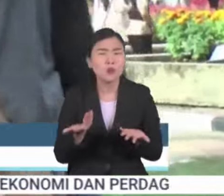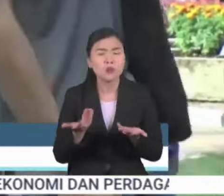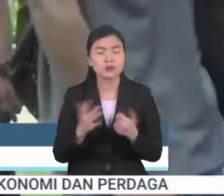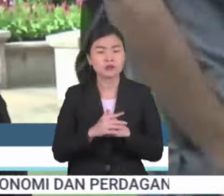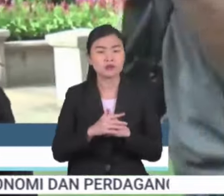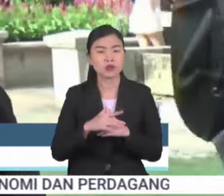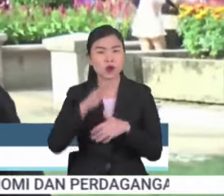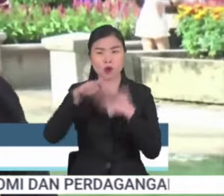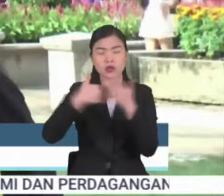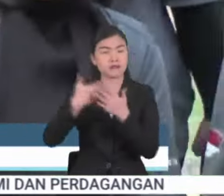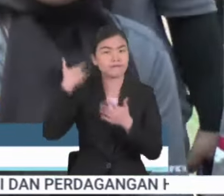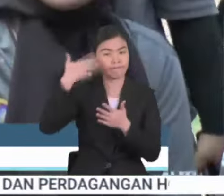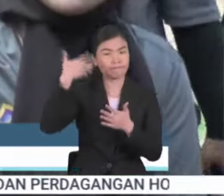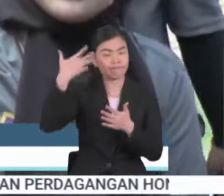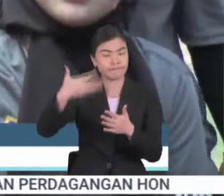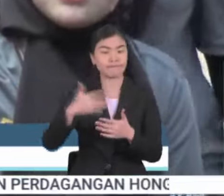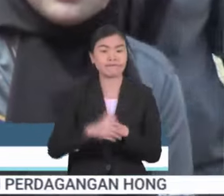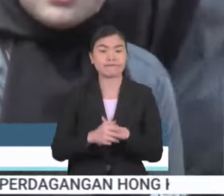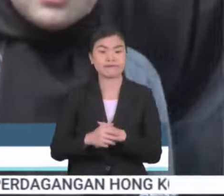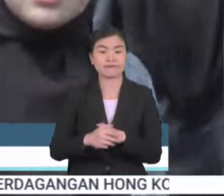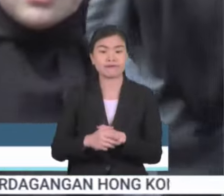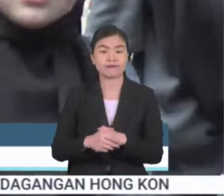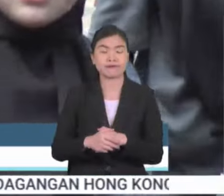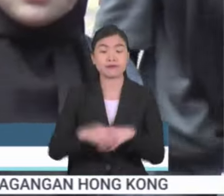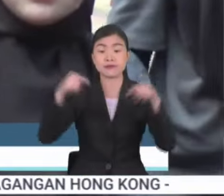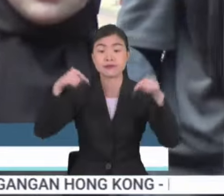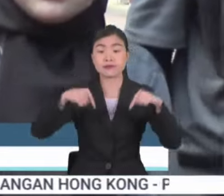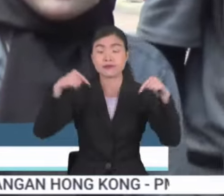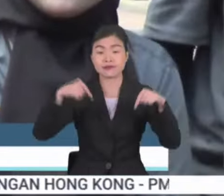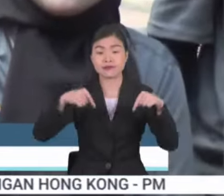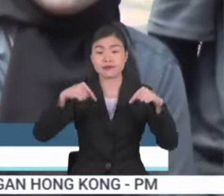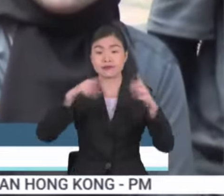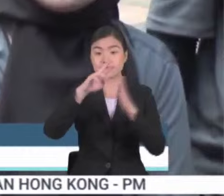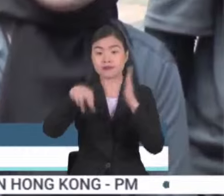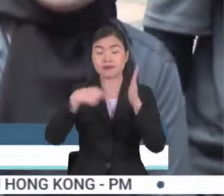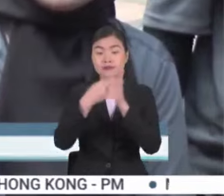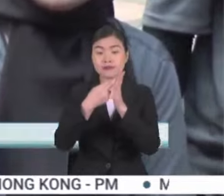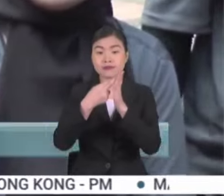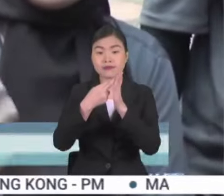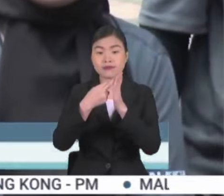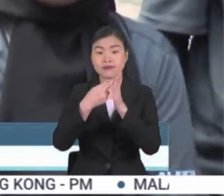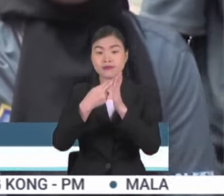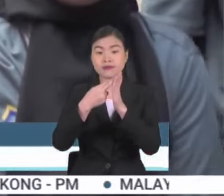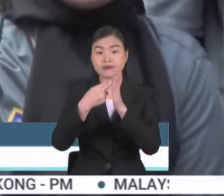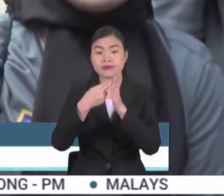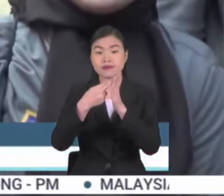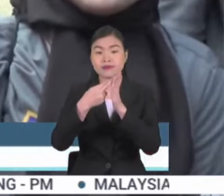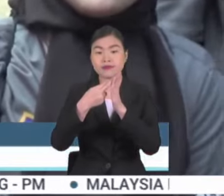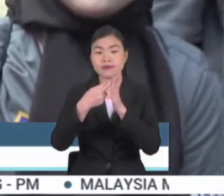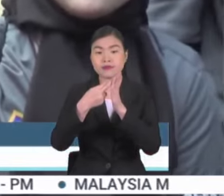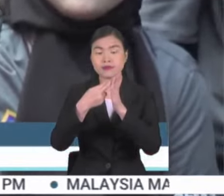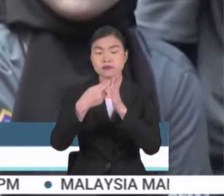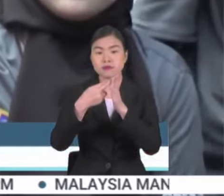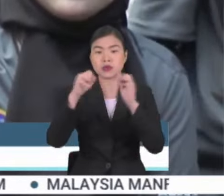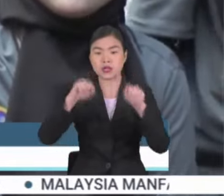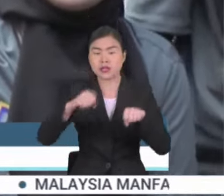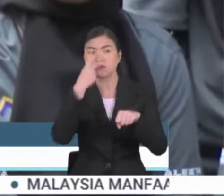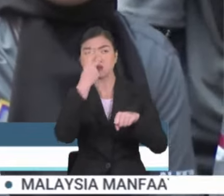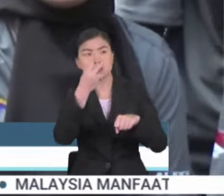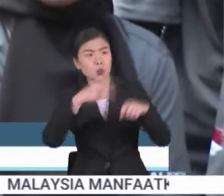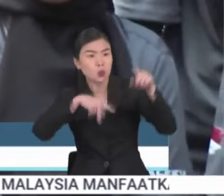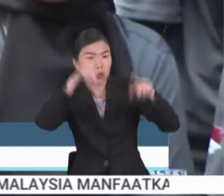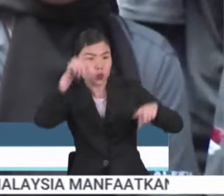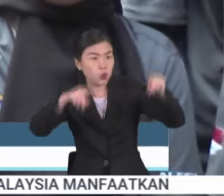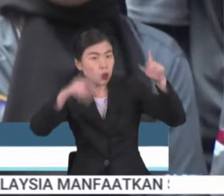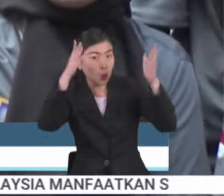Kita punya history semua. Perangai hari ini kita dapat maksudnya berbagai kaum lah. Macam bercakap dengan